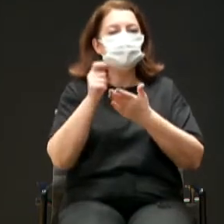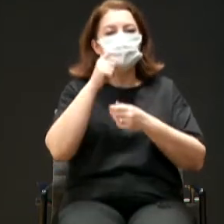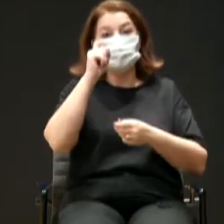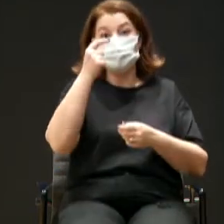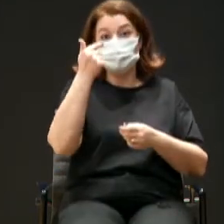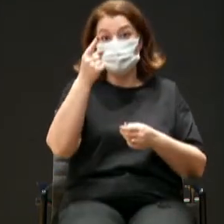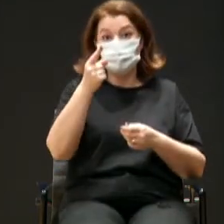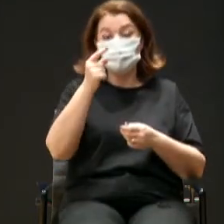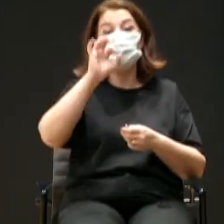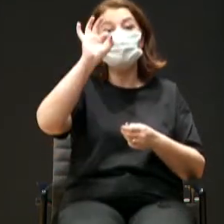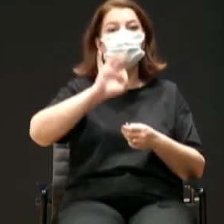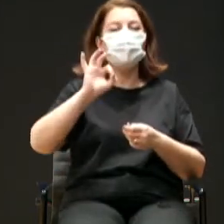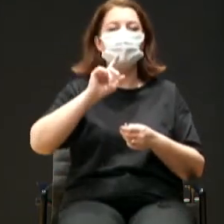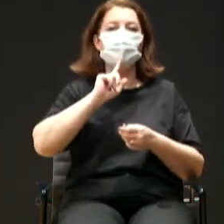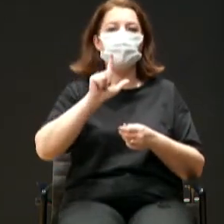9,5 milyar lira.